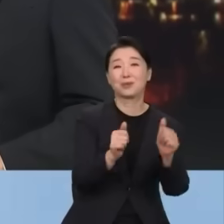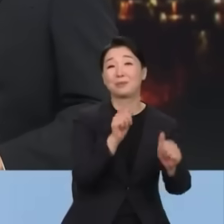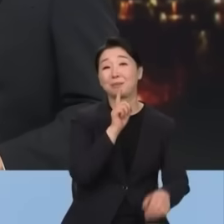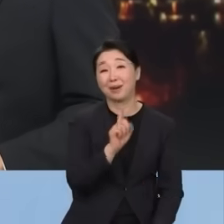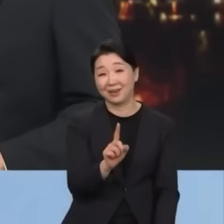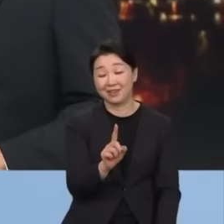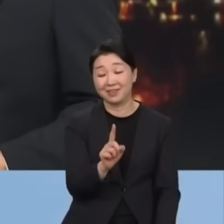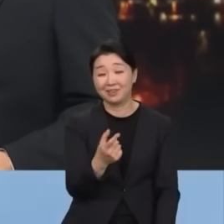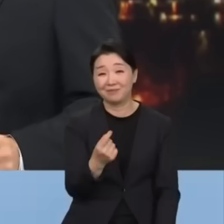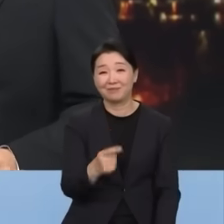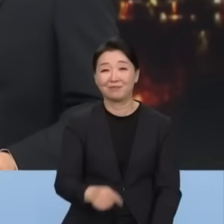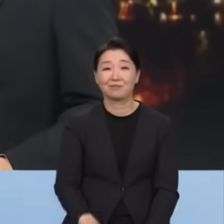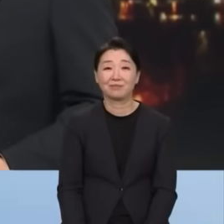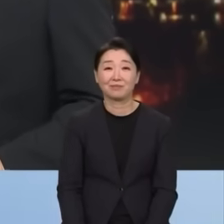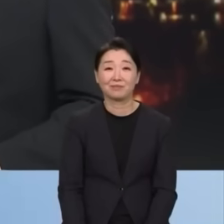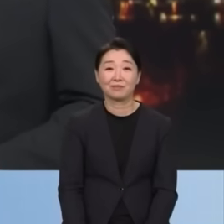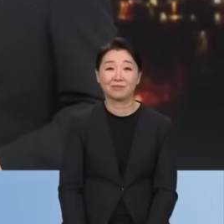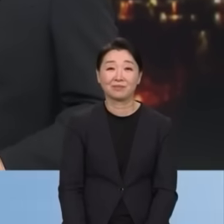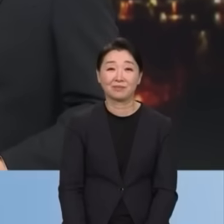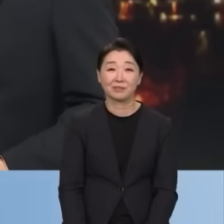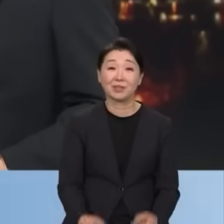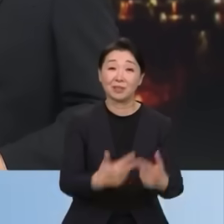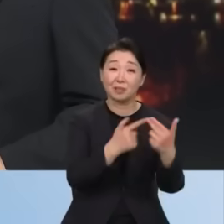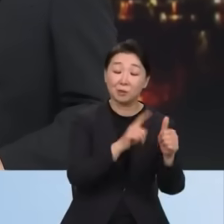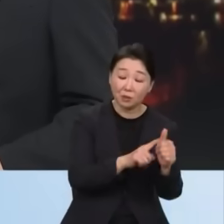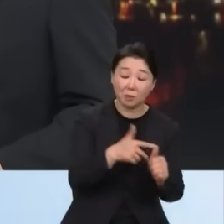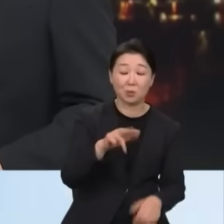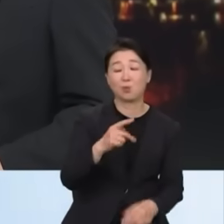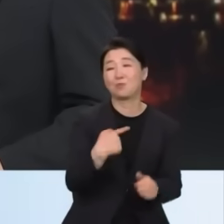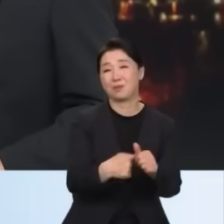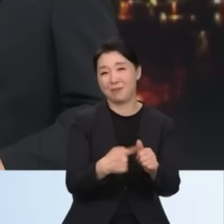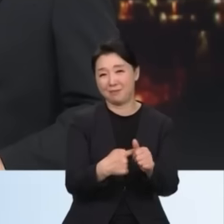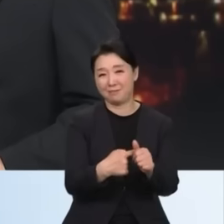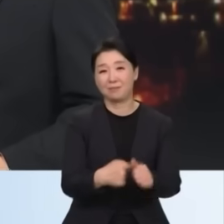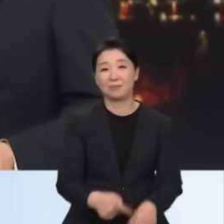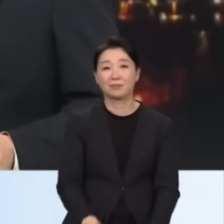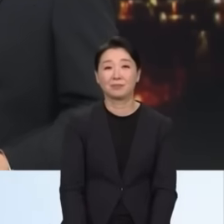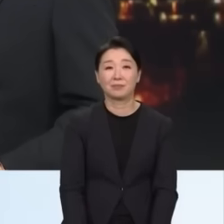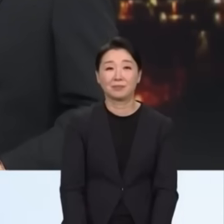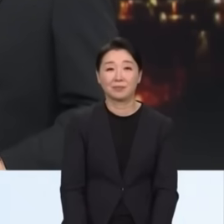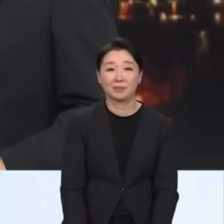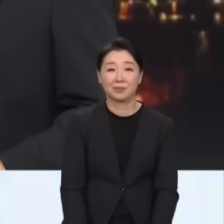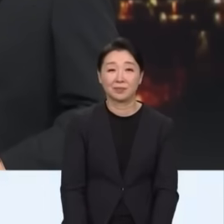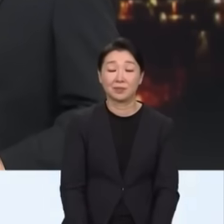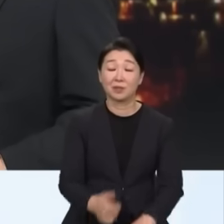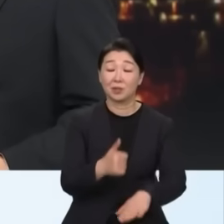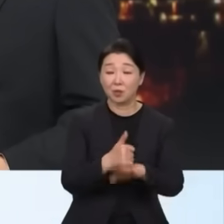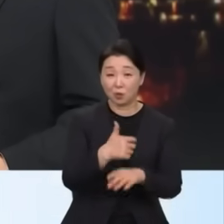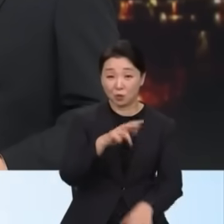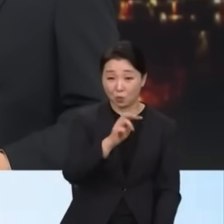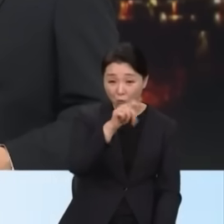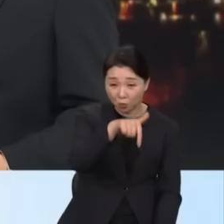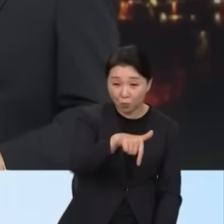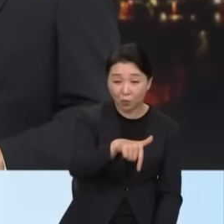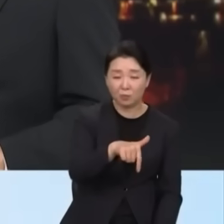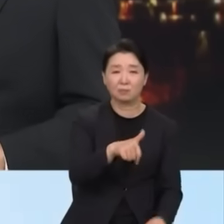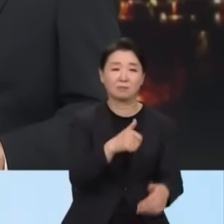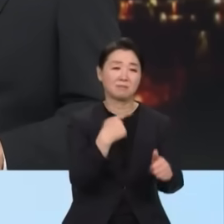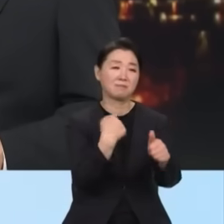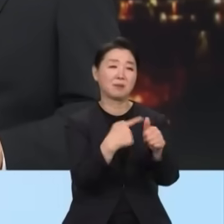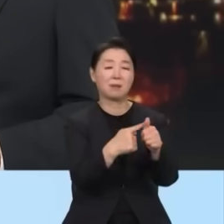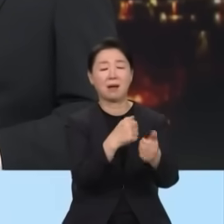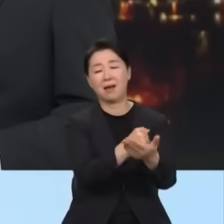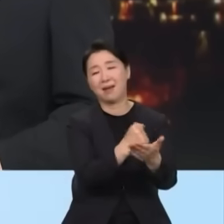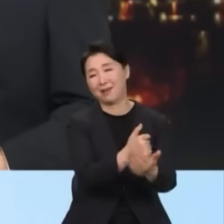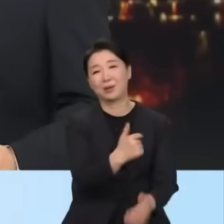말, 한동훈 위원장이. 그러다 보니까 예. 네, 이재명 대표도 비판하고 조국 대표도 비판을 하고. 그러다 보니까 이제 더 조국 대표에 대한 비판이 커진다라는